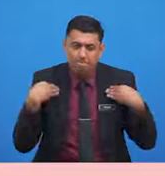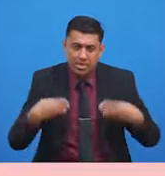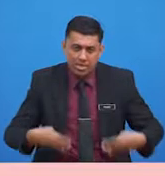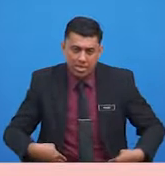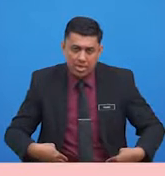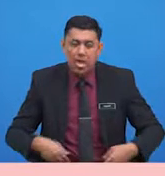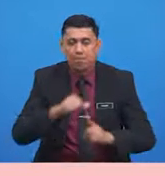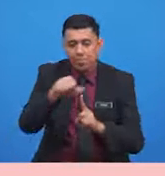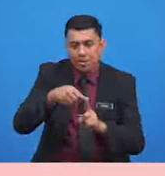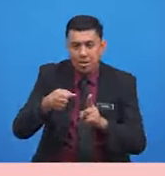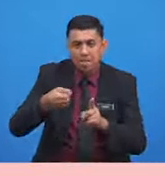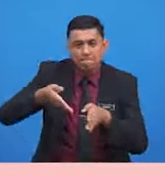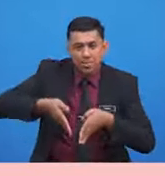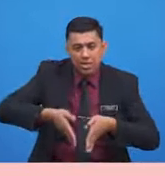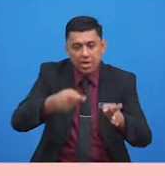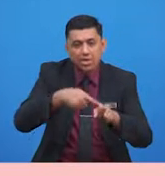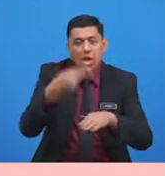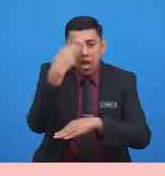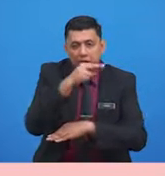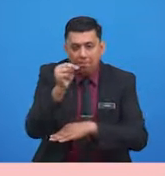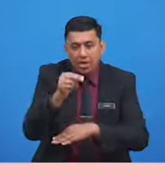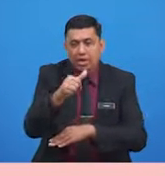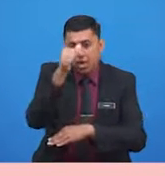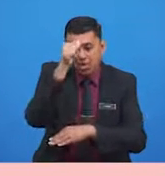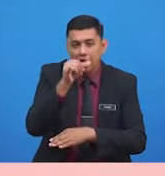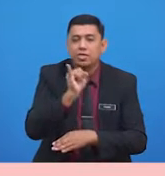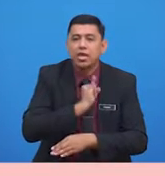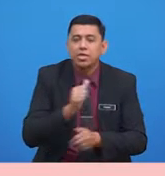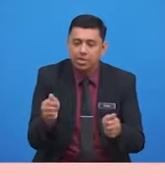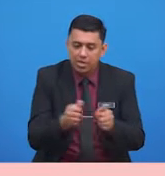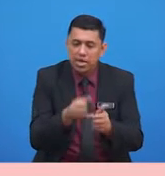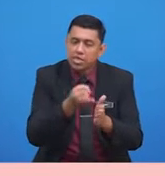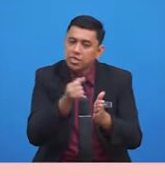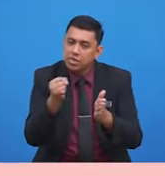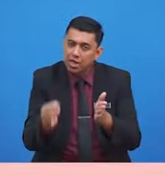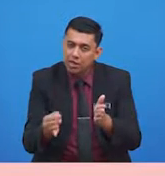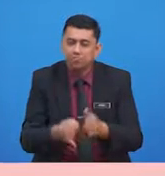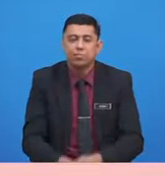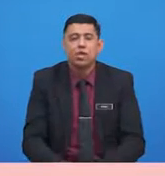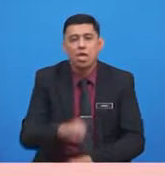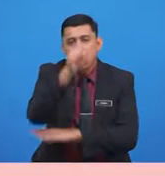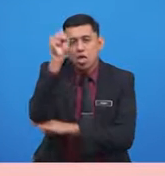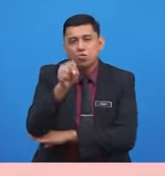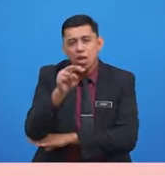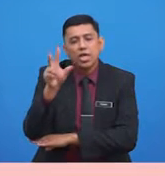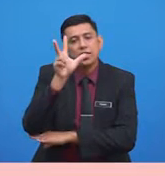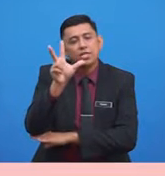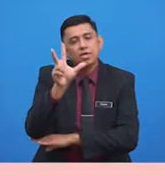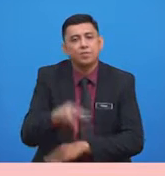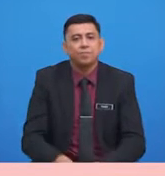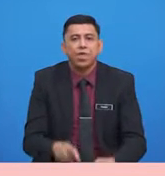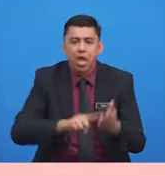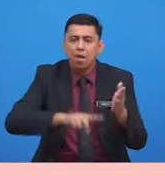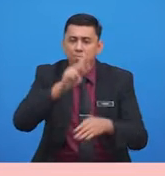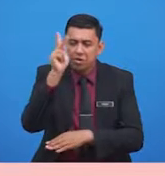berjalan di hadapan ayah saya dengan jiran. Soalan ketiga.